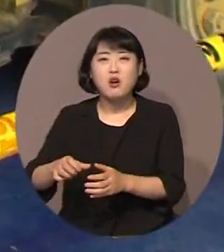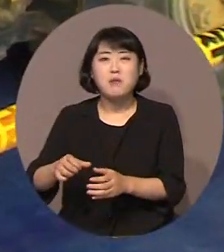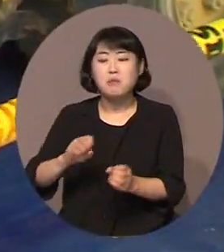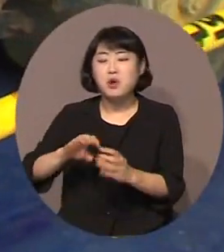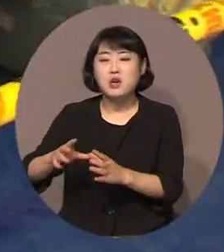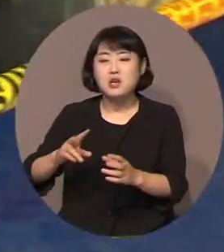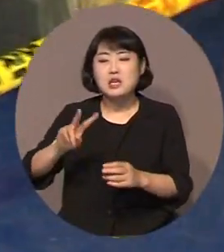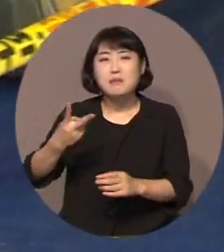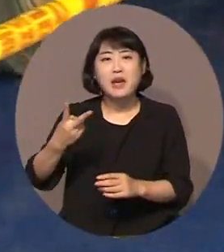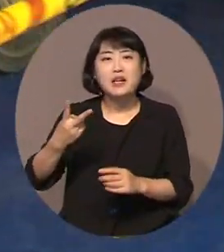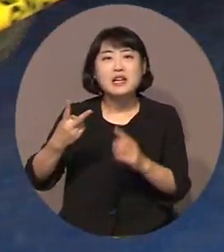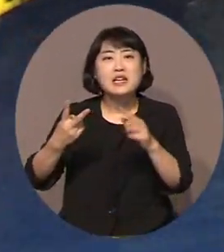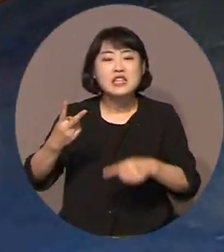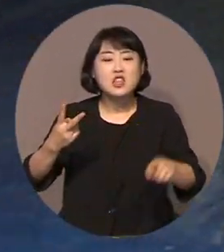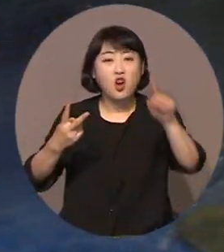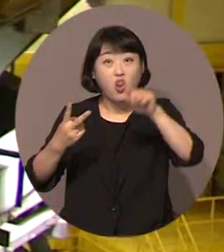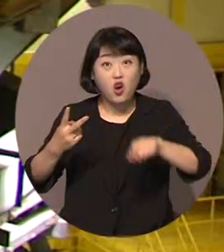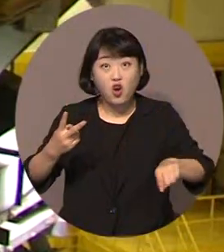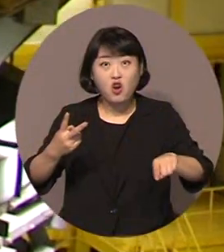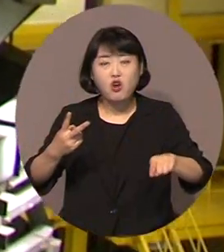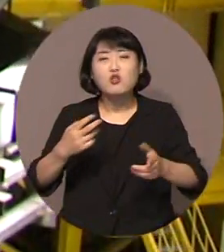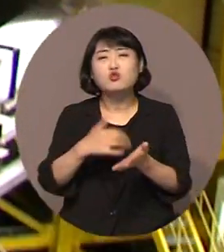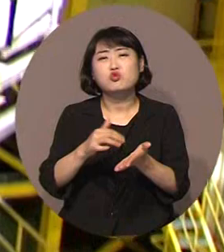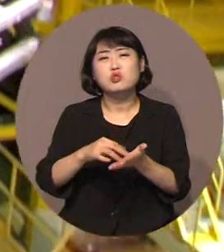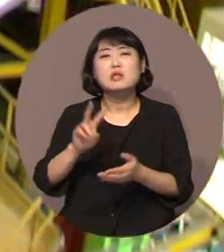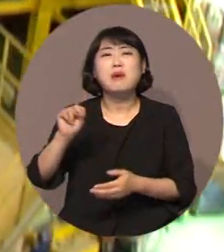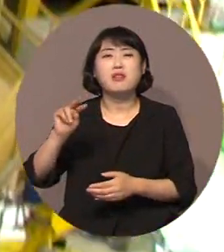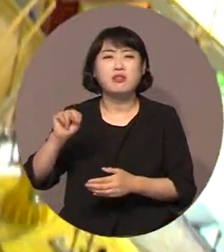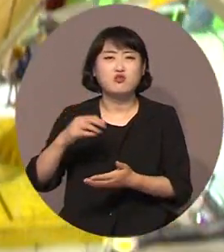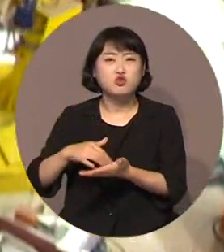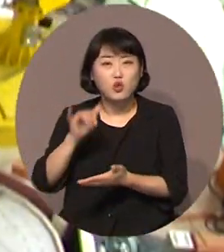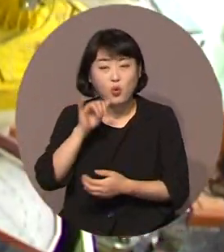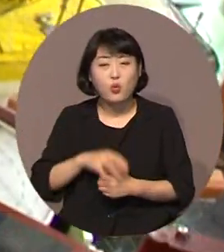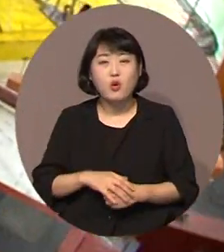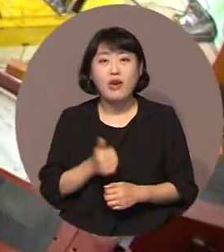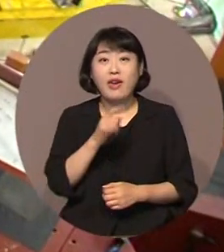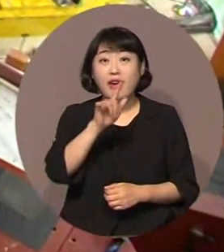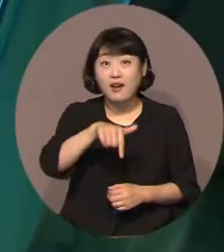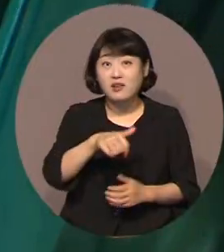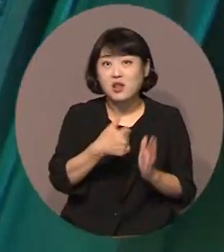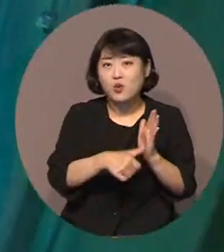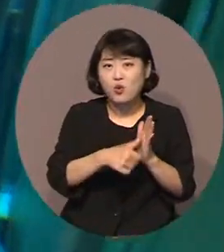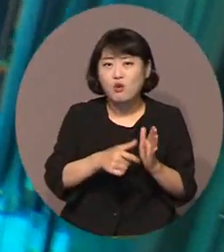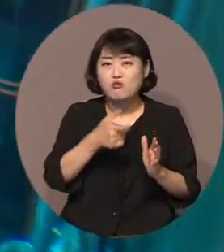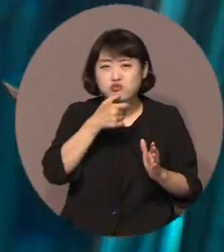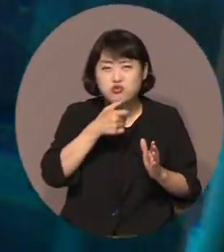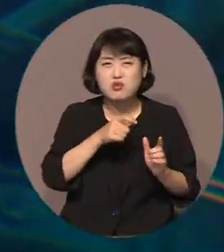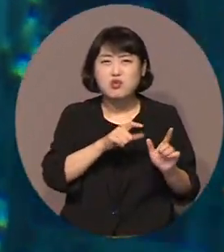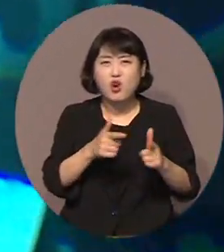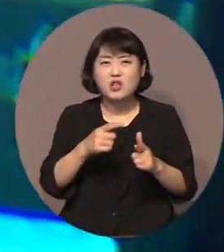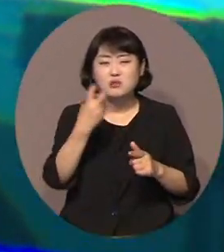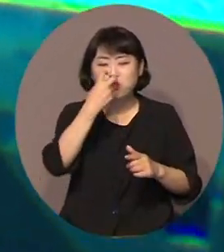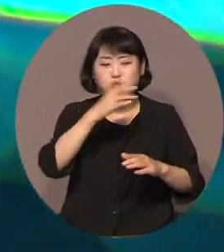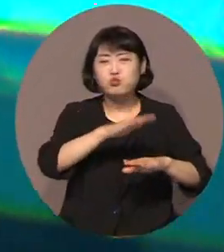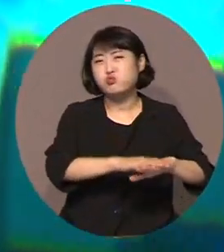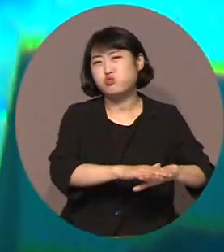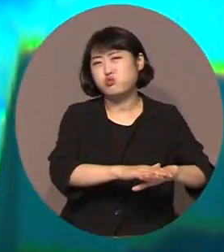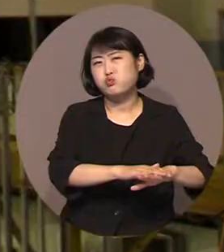200리터짜리 드럼으로 2만여 개가 있고, 원자로 연료로 쓰인 사용 후 핵연료도 수조나 시험시설에 보관